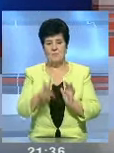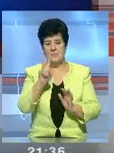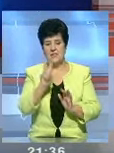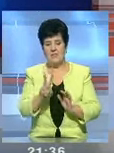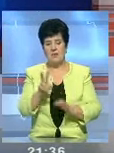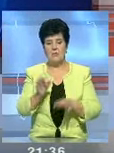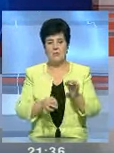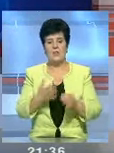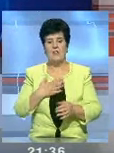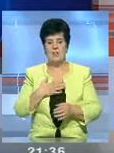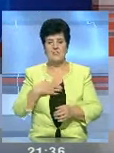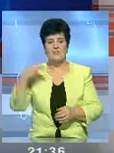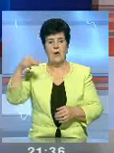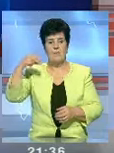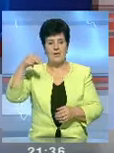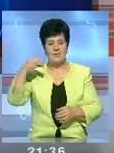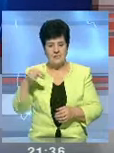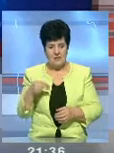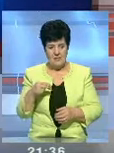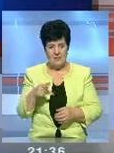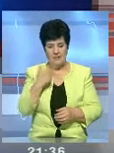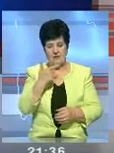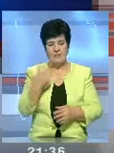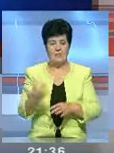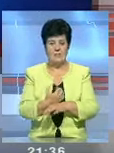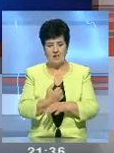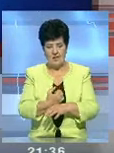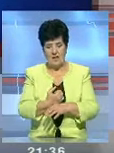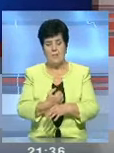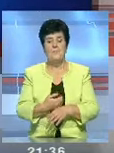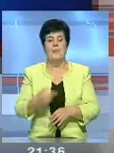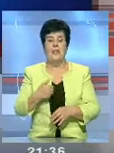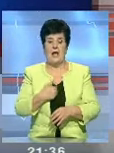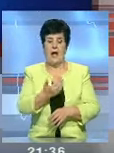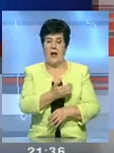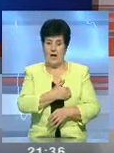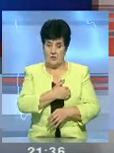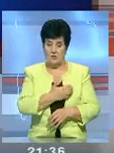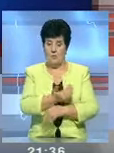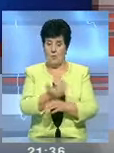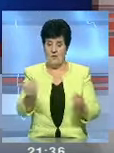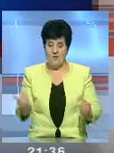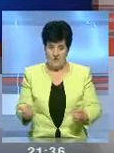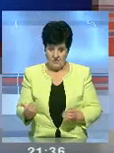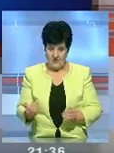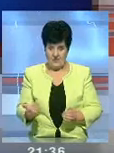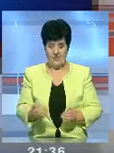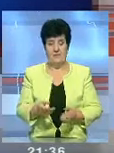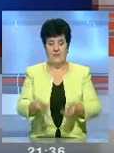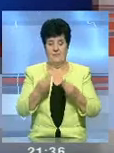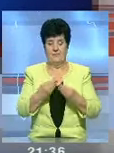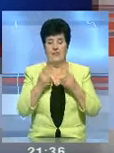у нашего президента страны Тимофти выиграла. И я хочу, чтобы вы... Я пришла дать шанс нашему